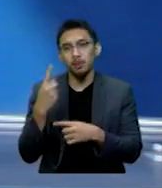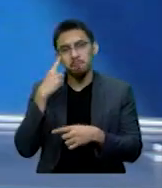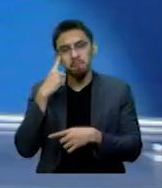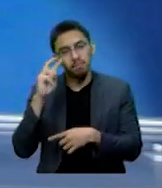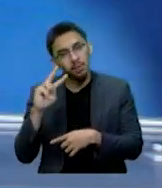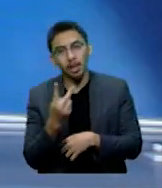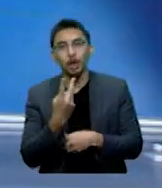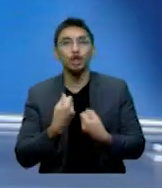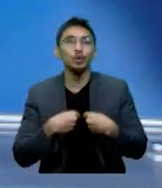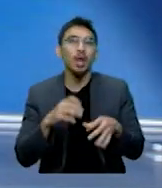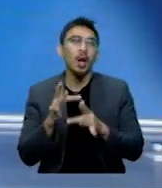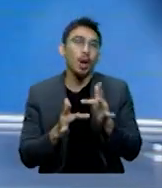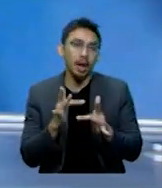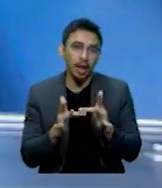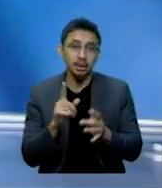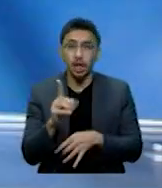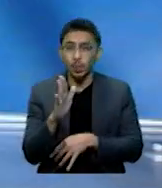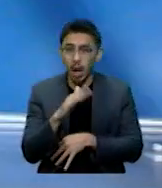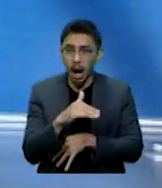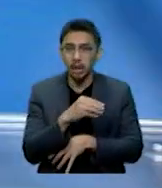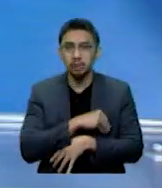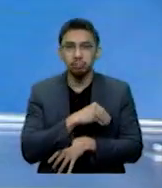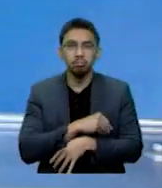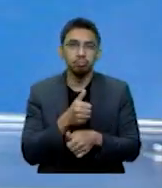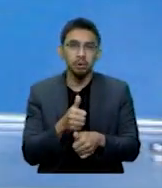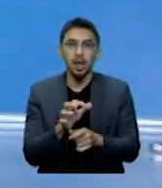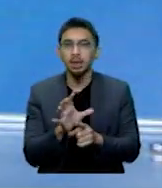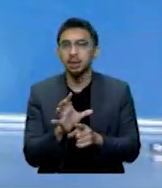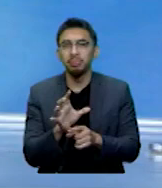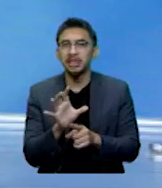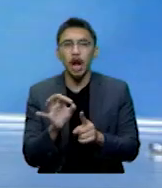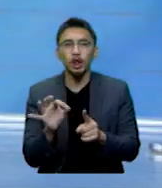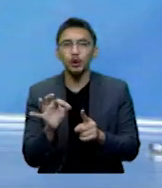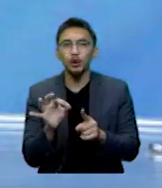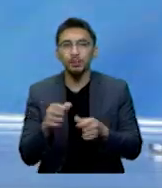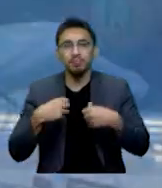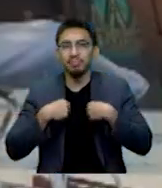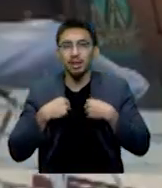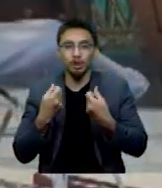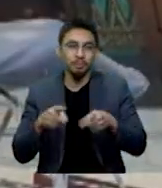ikut berjualan online. Sehari bisa menjual ratusan setel baju pengantin.